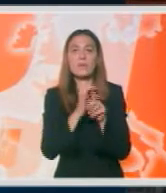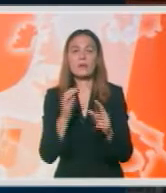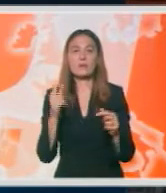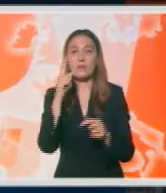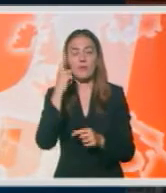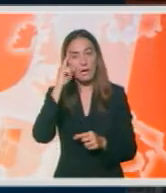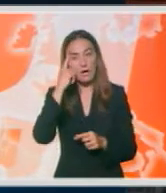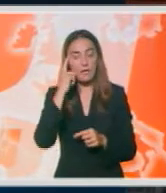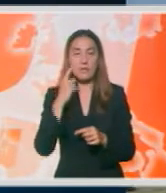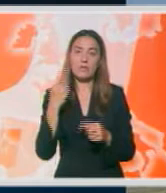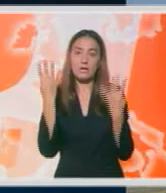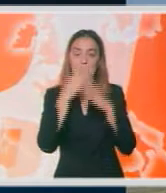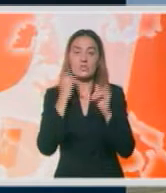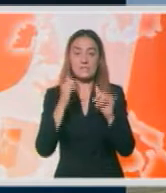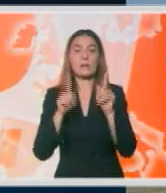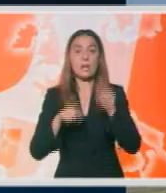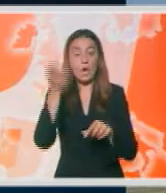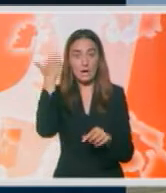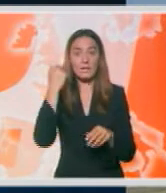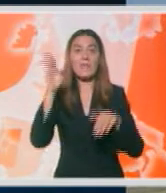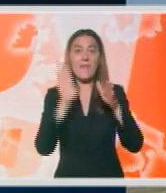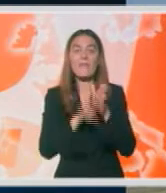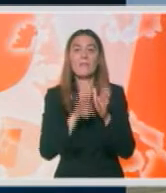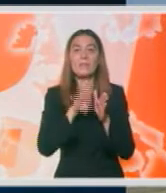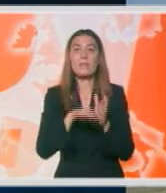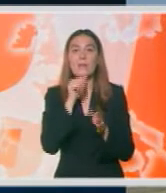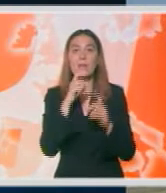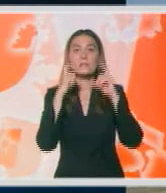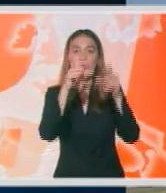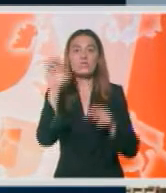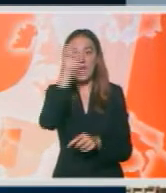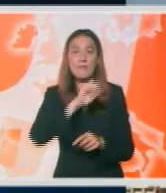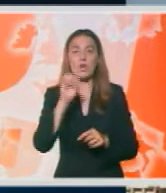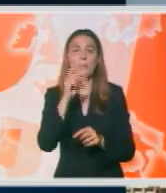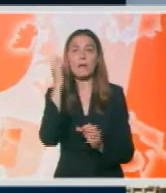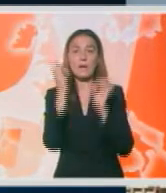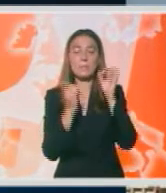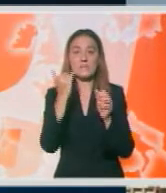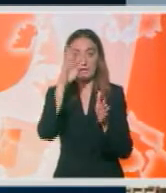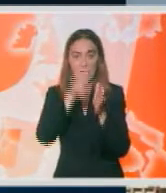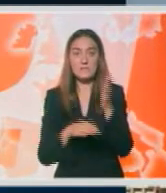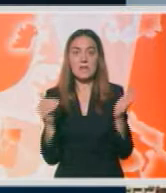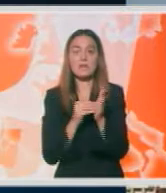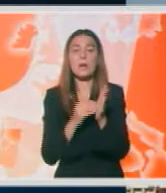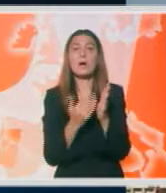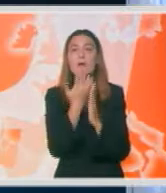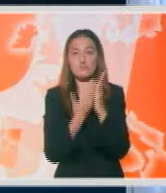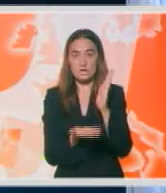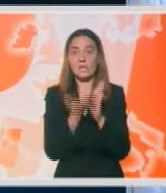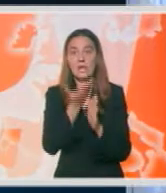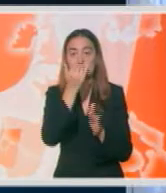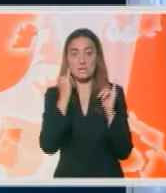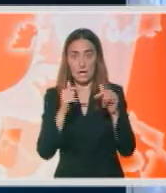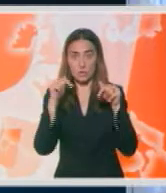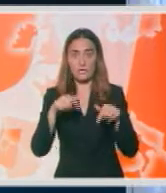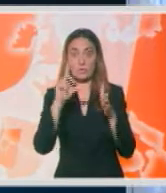mora. I sada, kao i ranije, jeftinije zadužiti se u evrima. Evropska kamatna stopa je sada niska i treba računati da će i rasti. A sad u